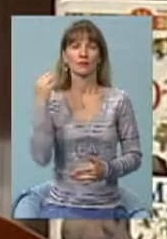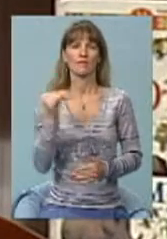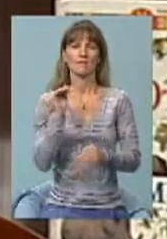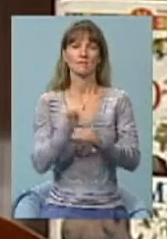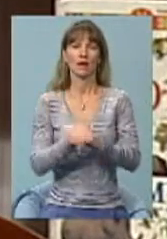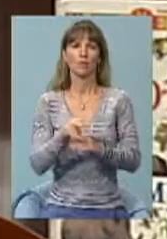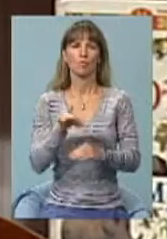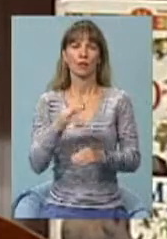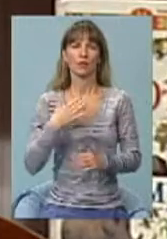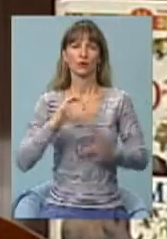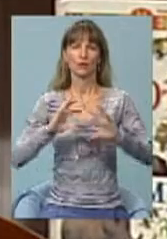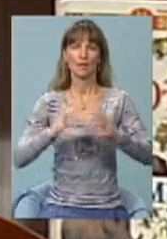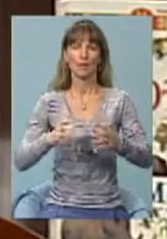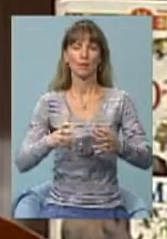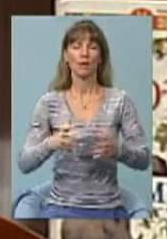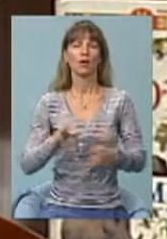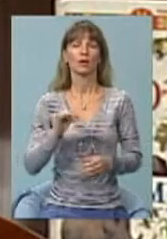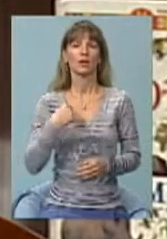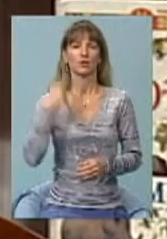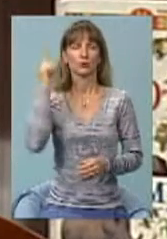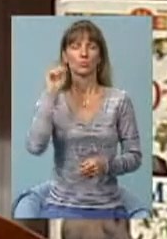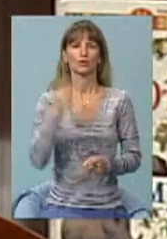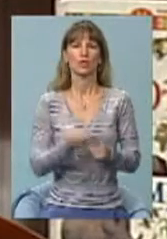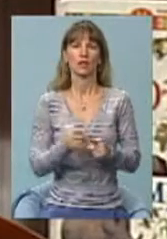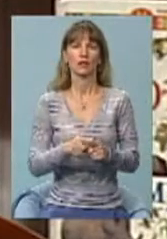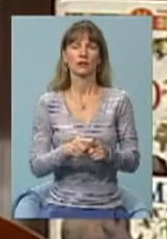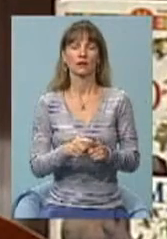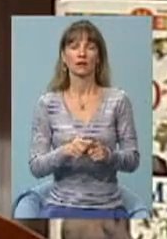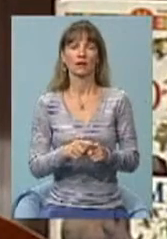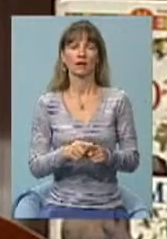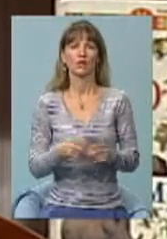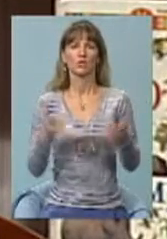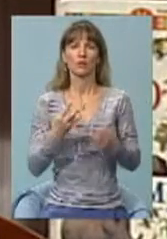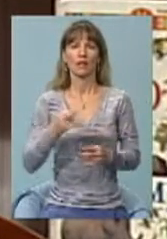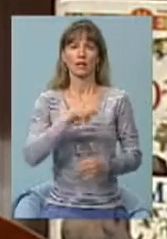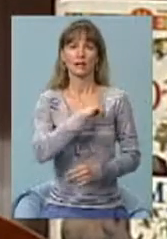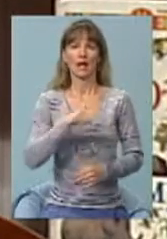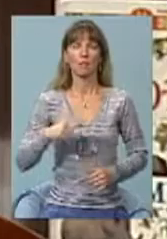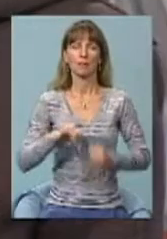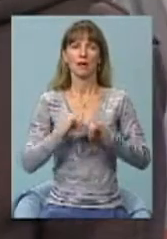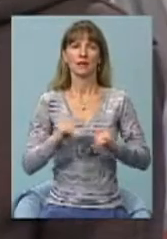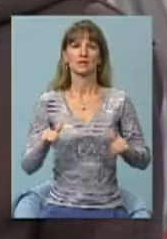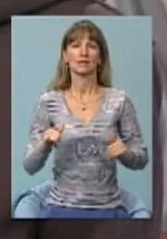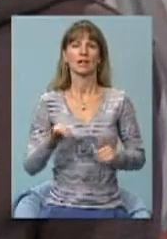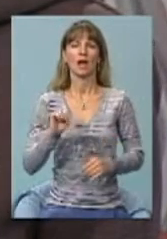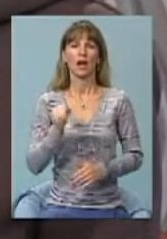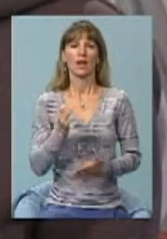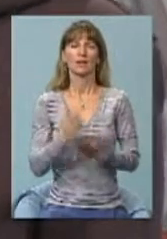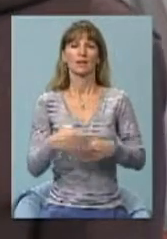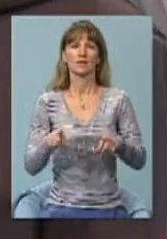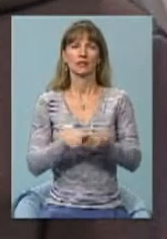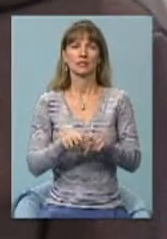про нашу землю, вот. Ну, мені кажеться, що це потрібно вивчати для самого розвитку, в першу чергу. А чи є така от